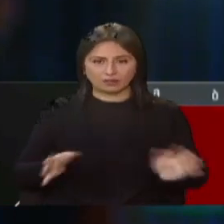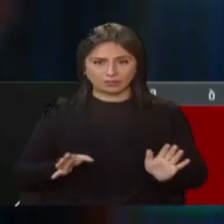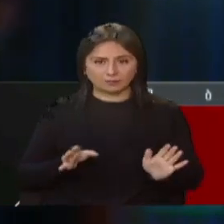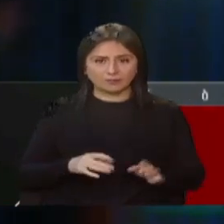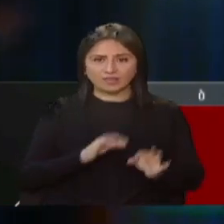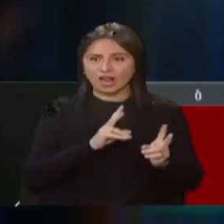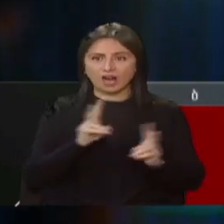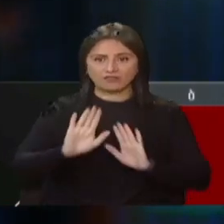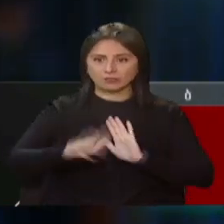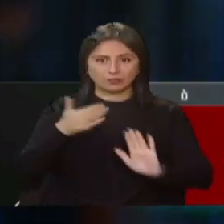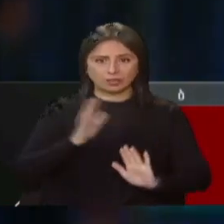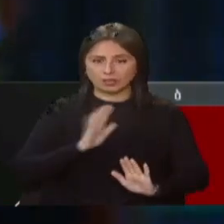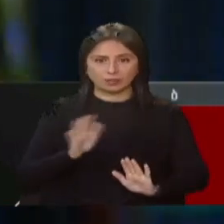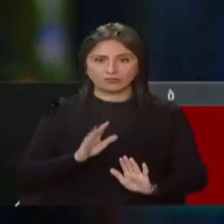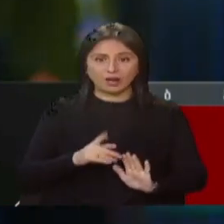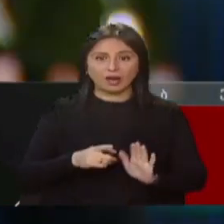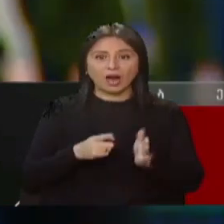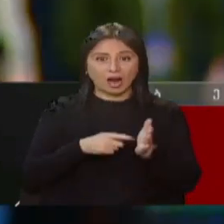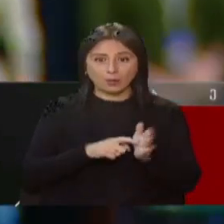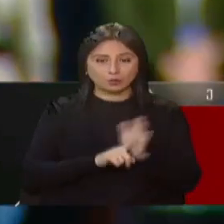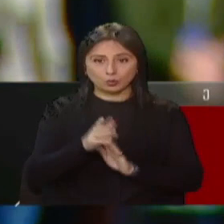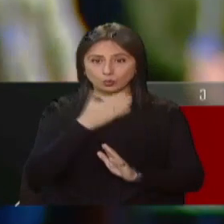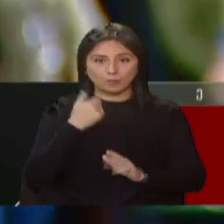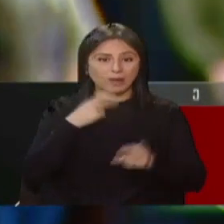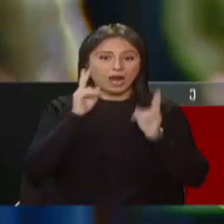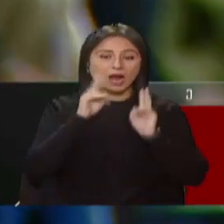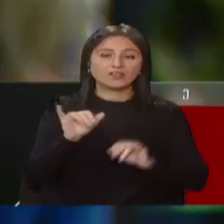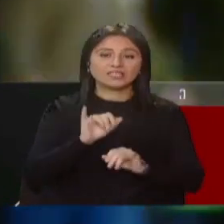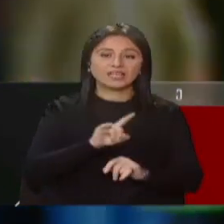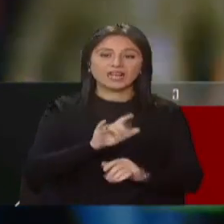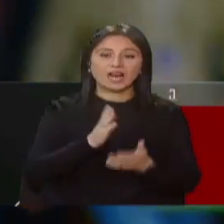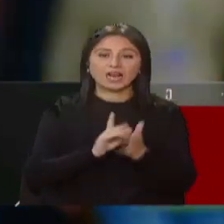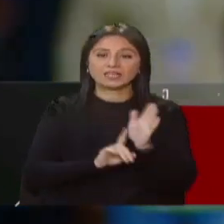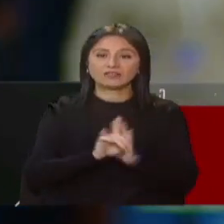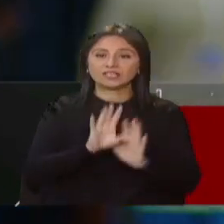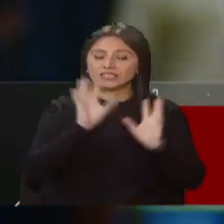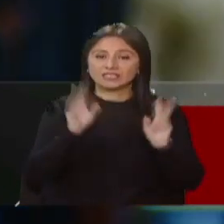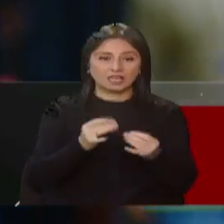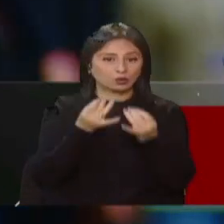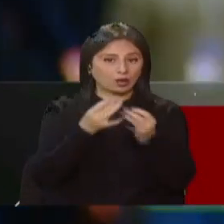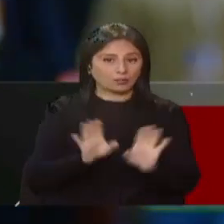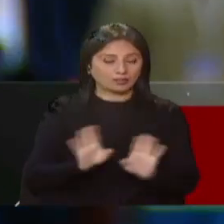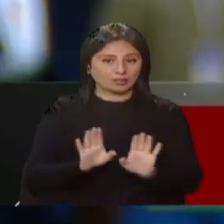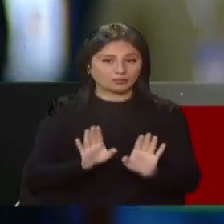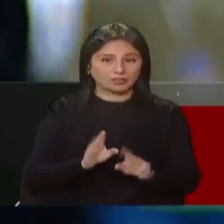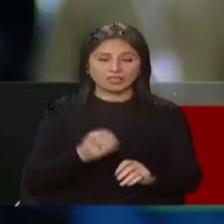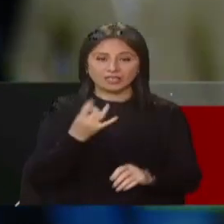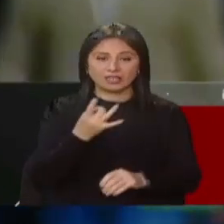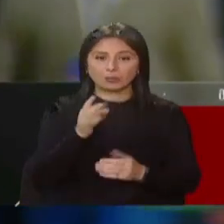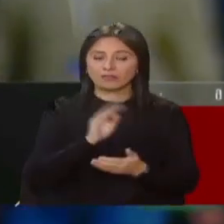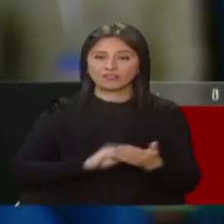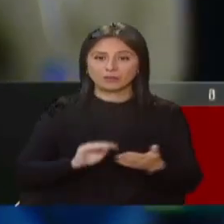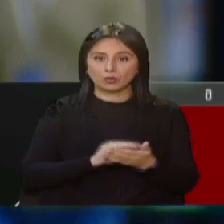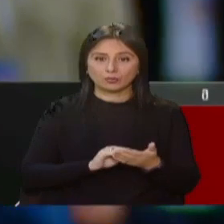arts aravis ar daubarebia an gamotsevari meore me arvisi sadra ari gatsvebuli saerto darva interesebs kidev ertkhel